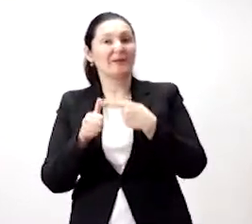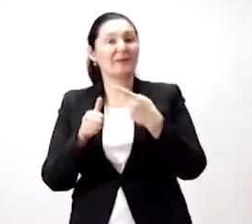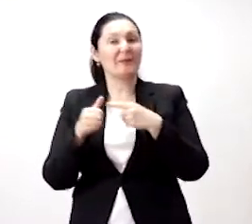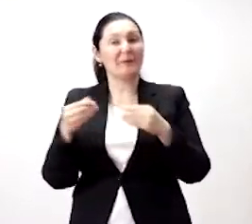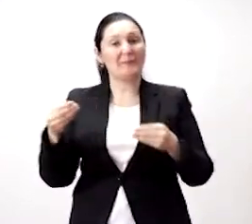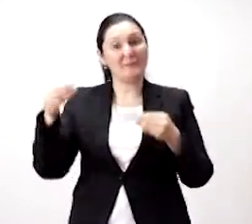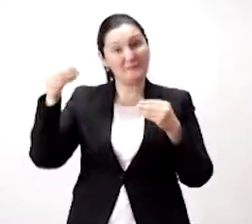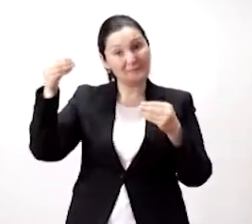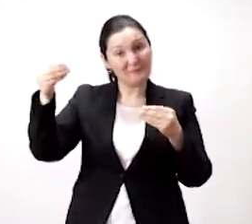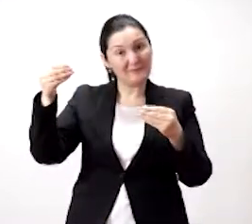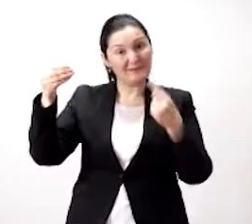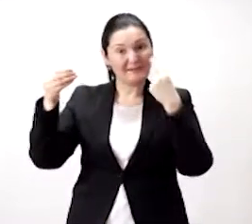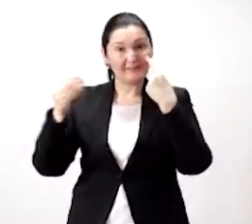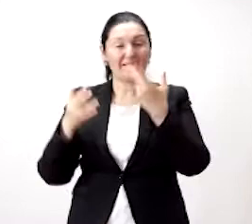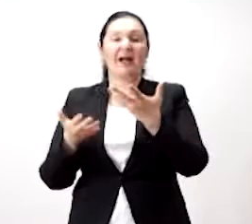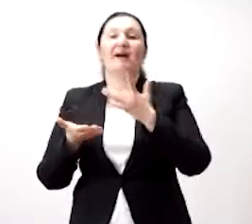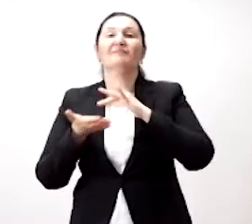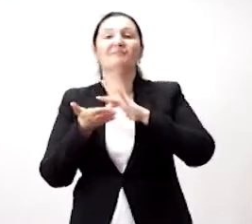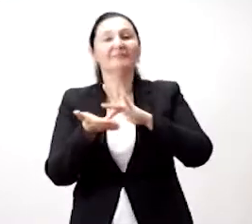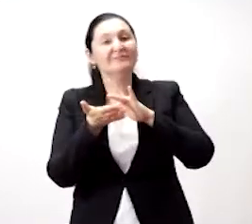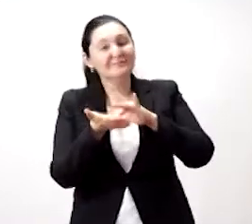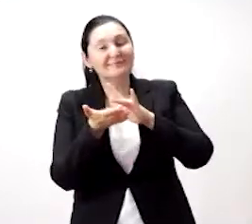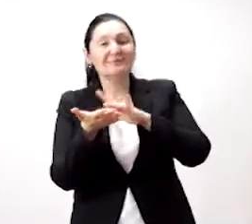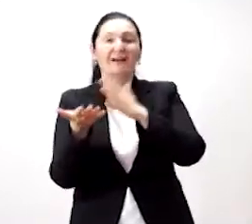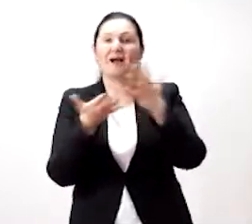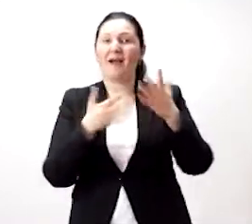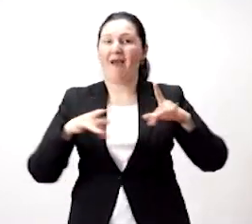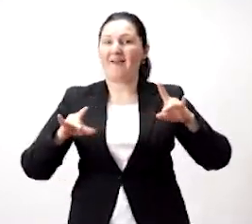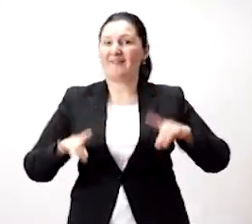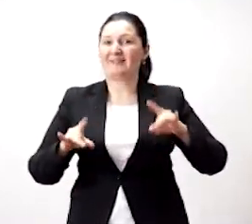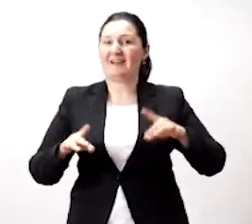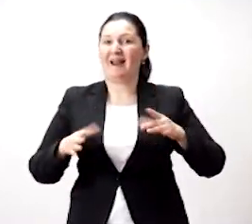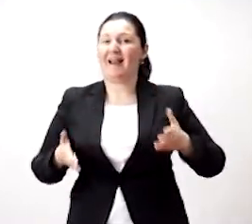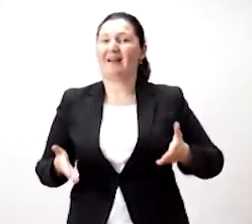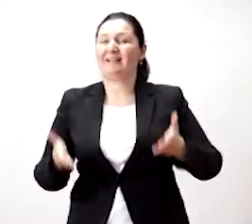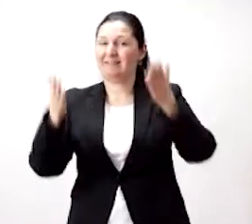дорад «Саёҳат ба Австралия».